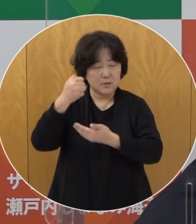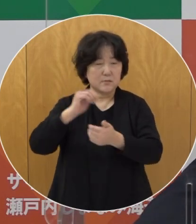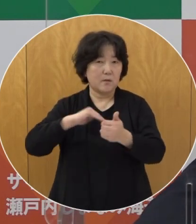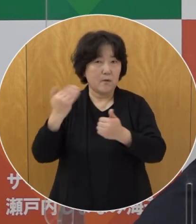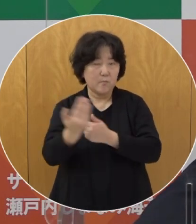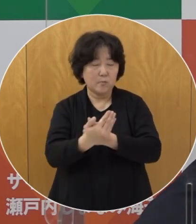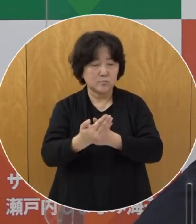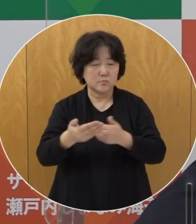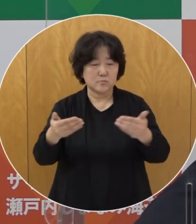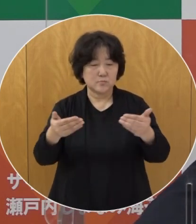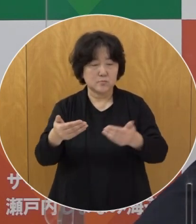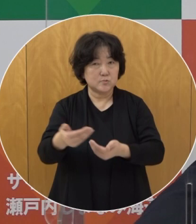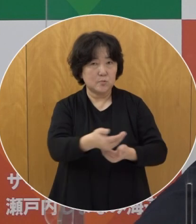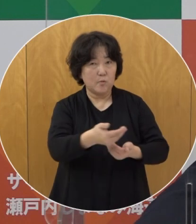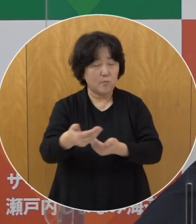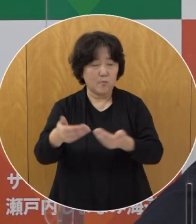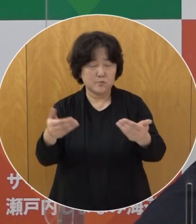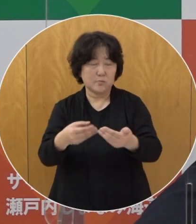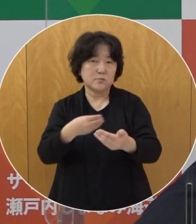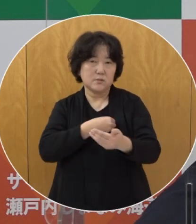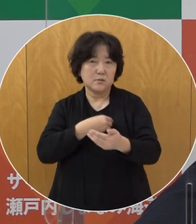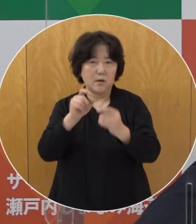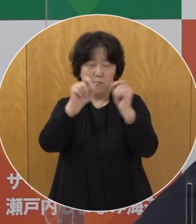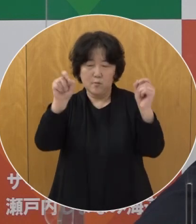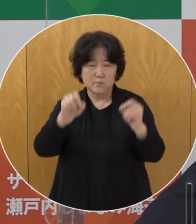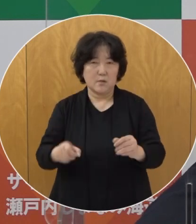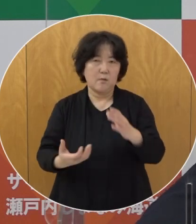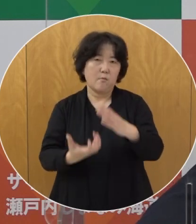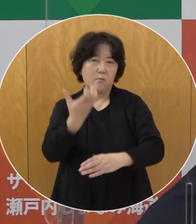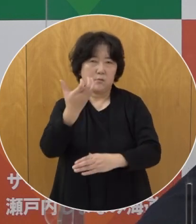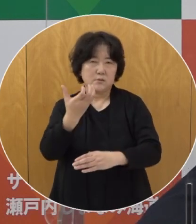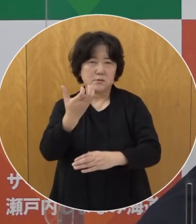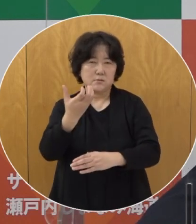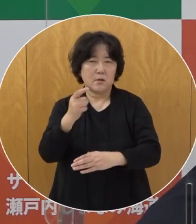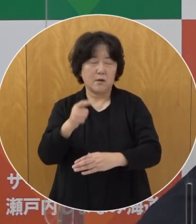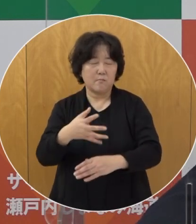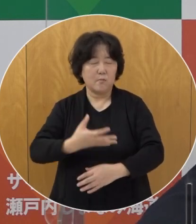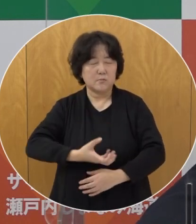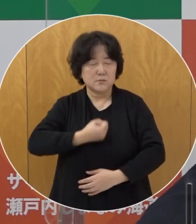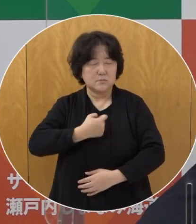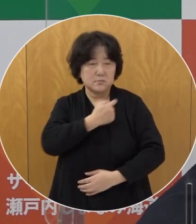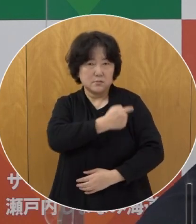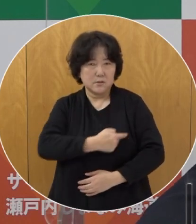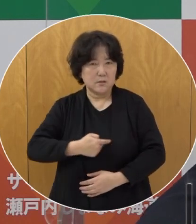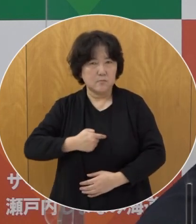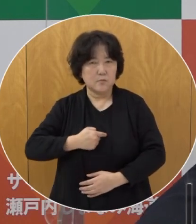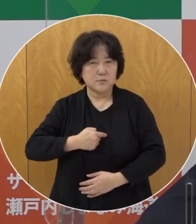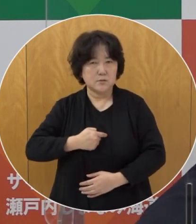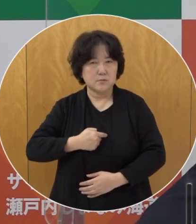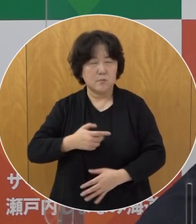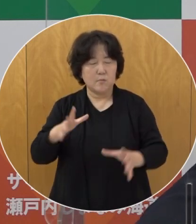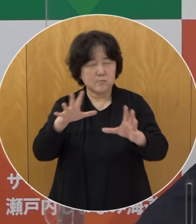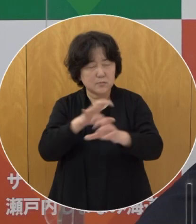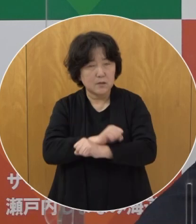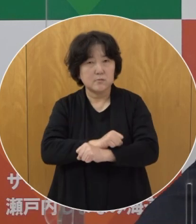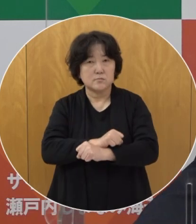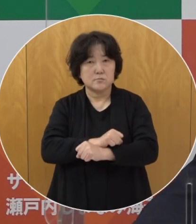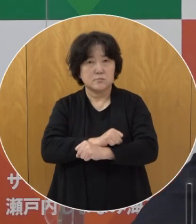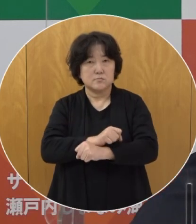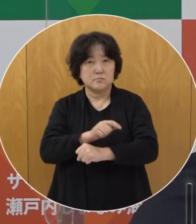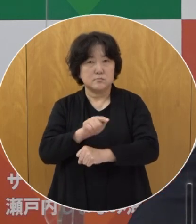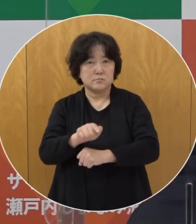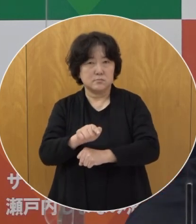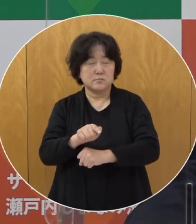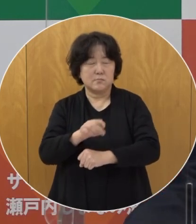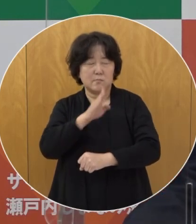消防職員がこのような事態を発生させ侵害を損ねる事態となってしまったこと、